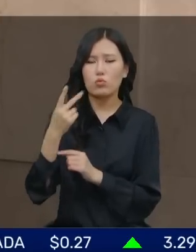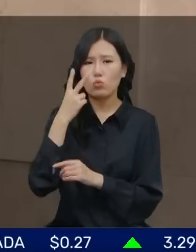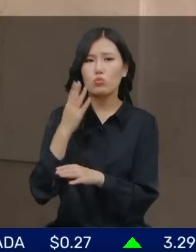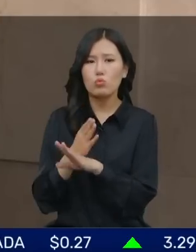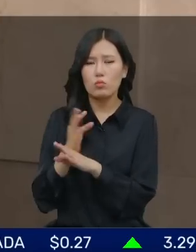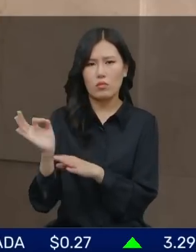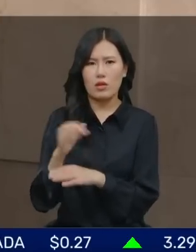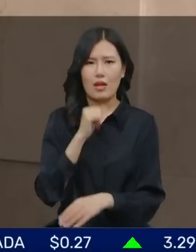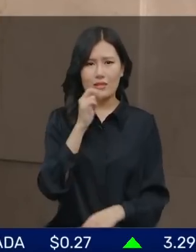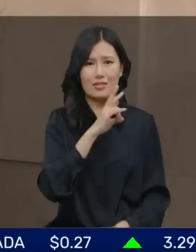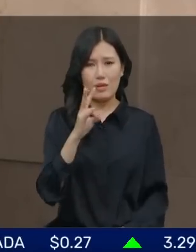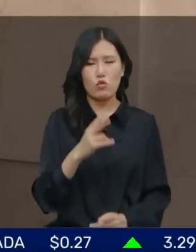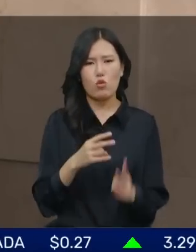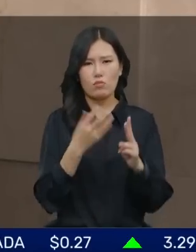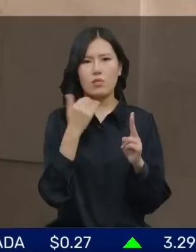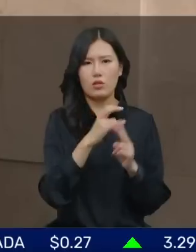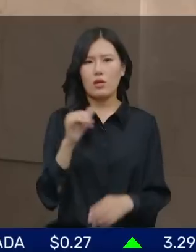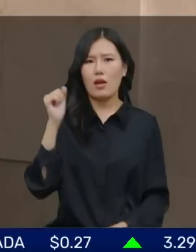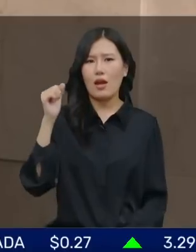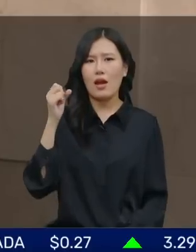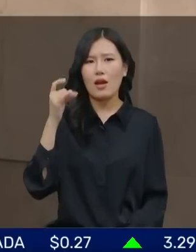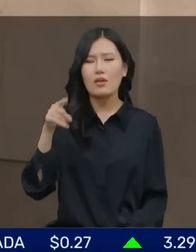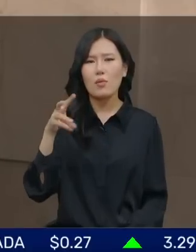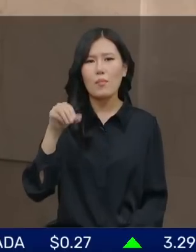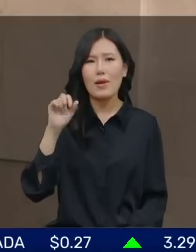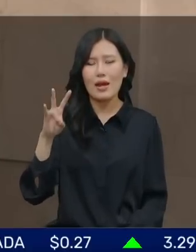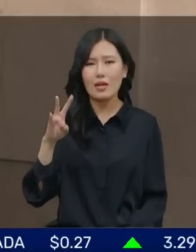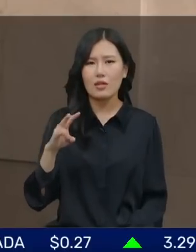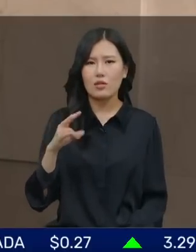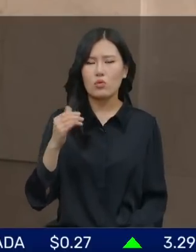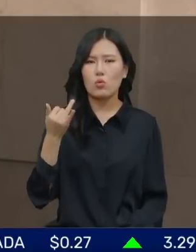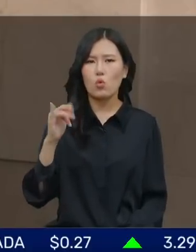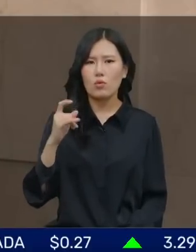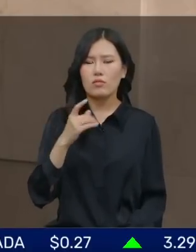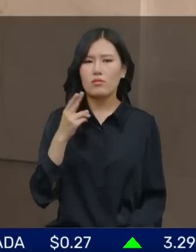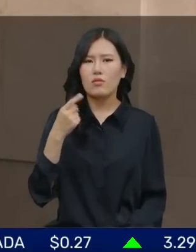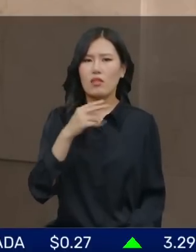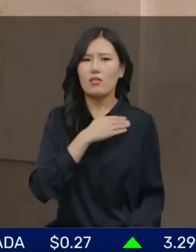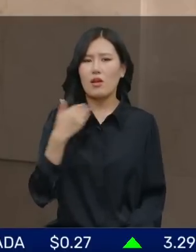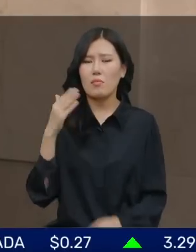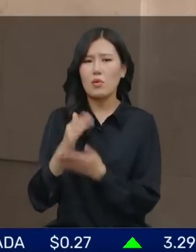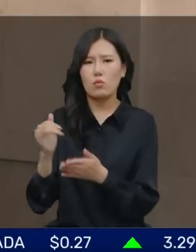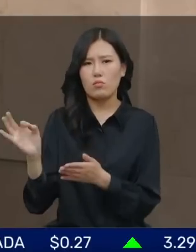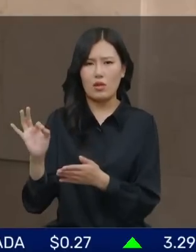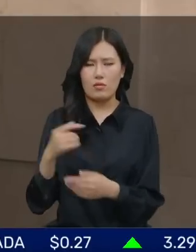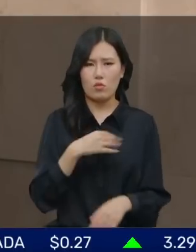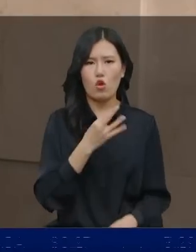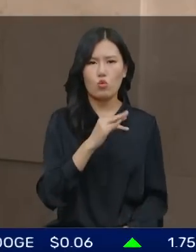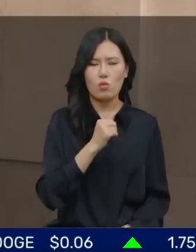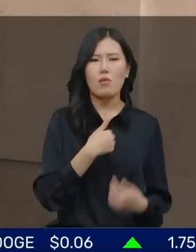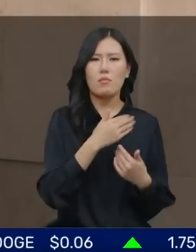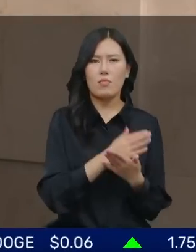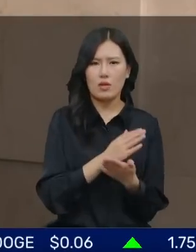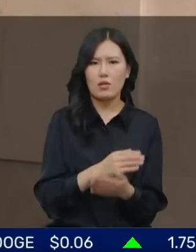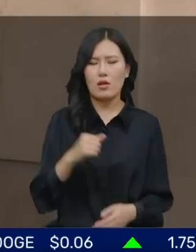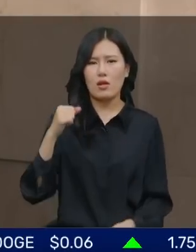ажил байсан. Ардын намаас их хурлын дэд дараа гарсан уу? Байхгүй. Одоо одон туяа гэдэг дэд дараа эмэгтэй ажиллаж байна. Арсан намаас ерөнхий сайд үр гүстгч